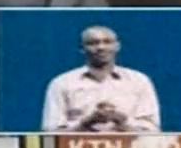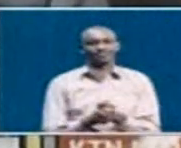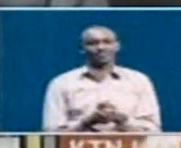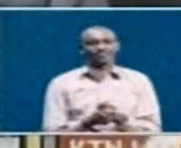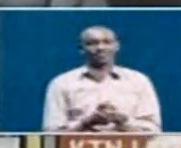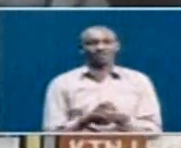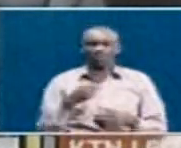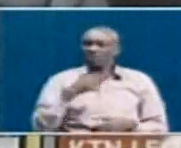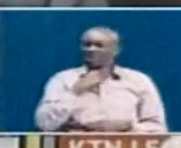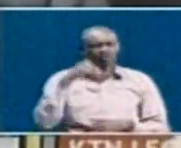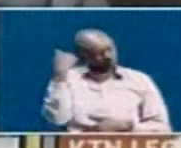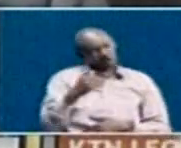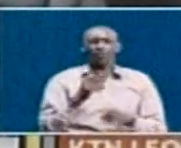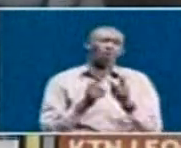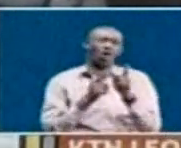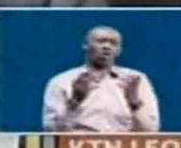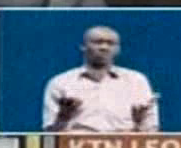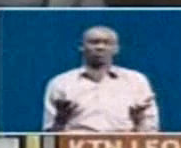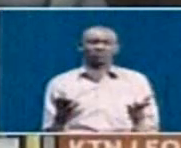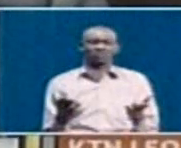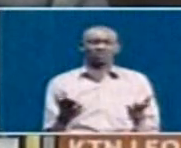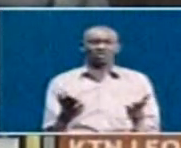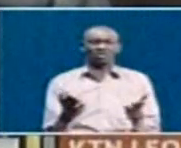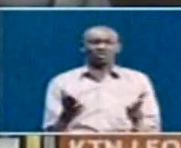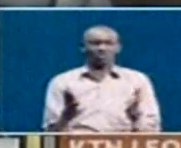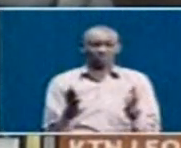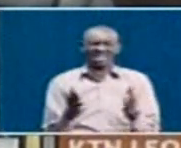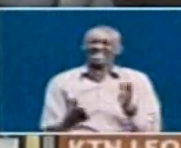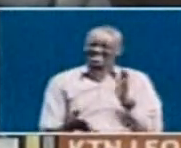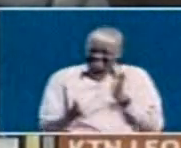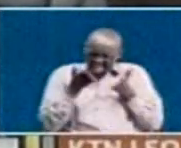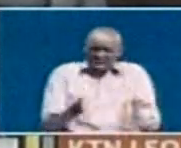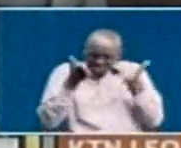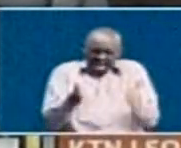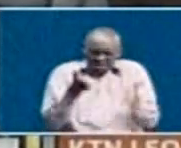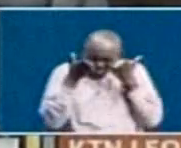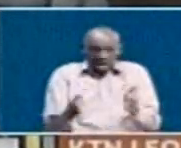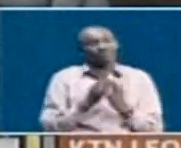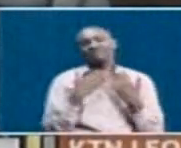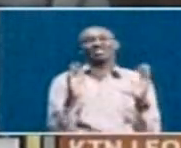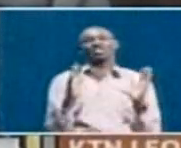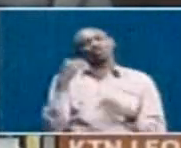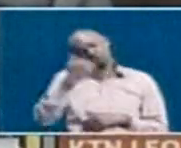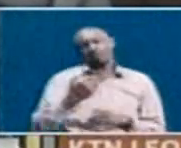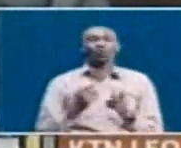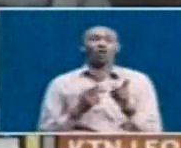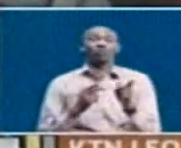And stop the war with immediate effect